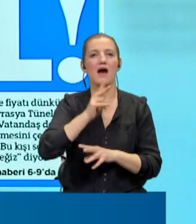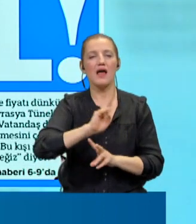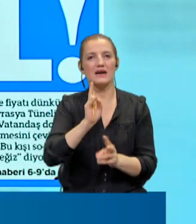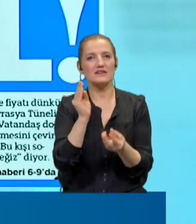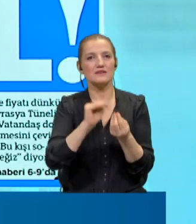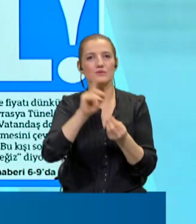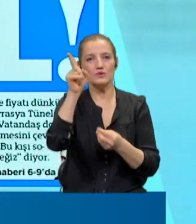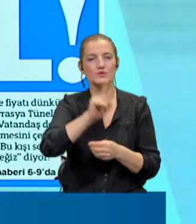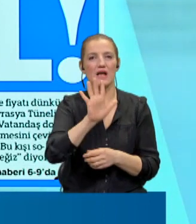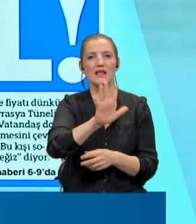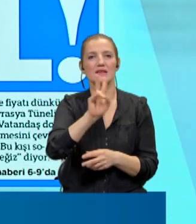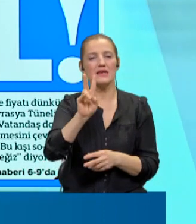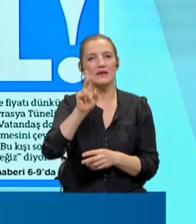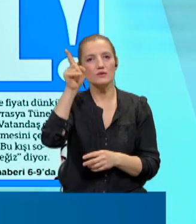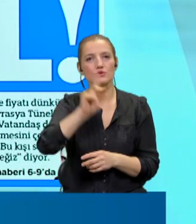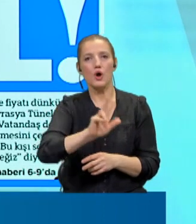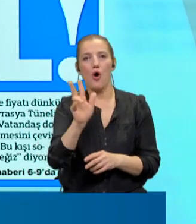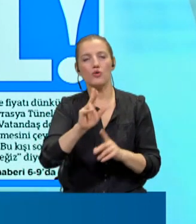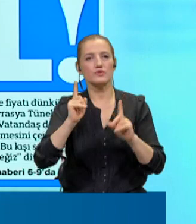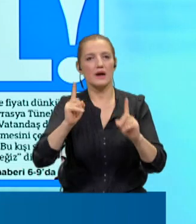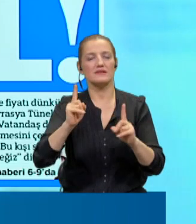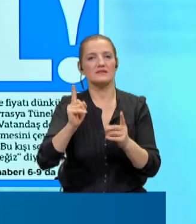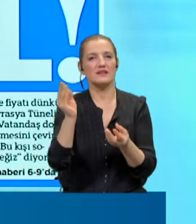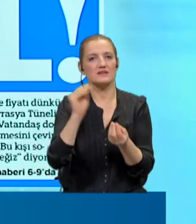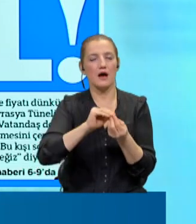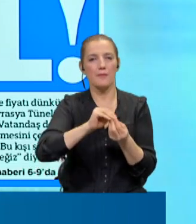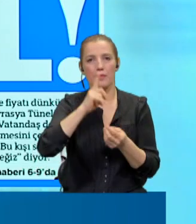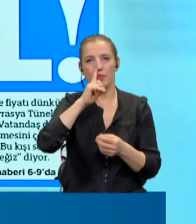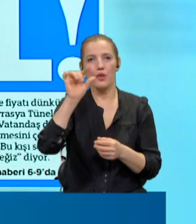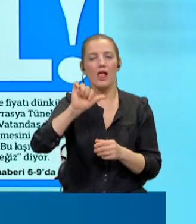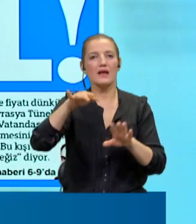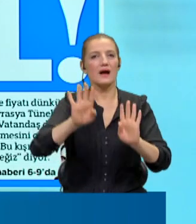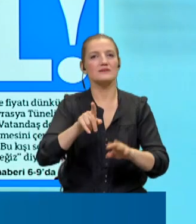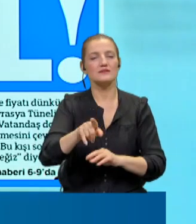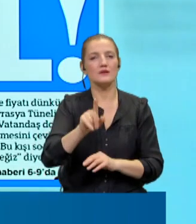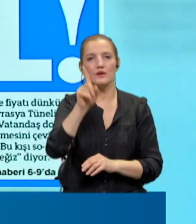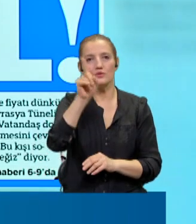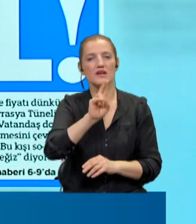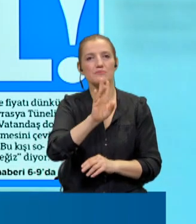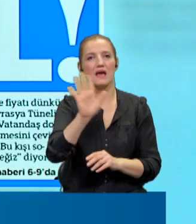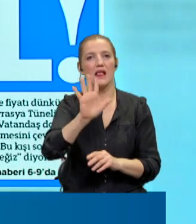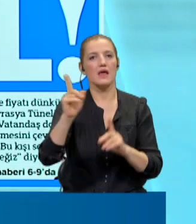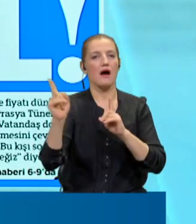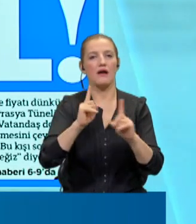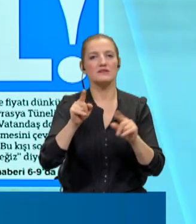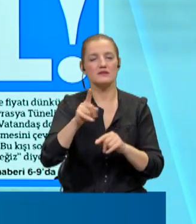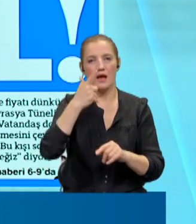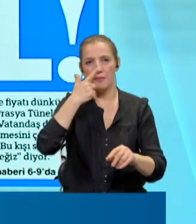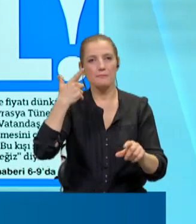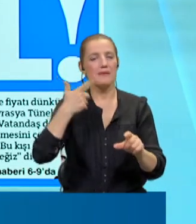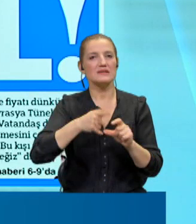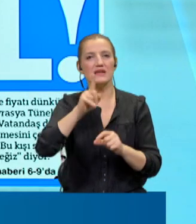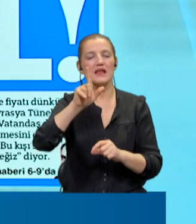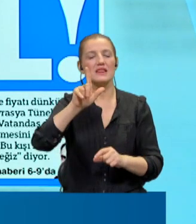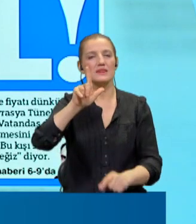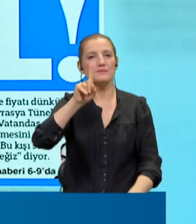d52 ile 130 arasında doğalgaza zam yüzde 25-50 arasında benzine.zam needs